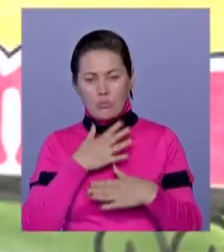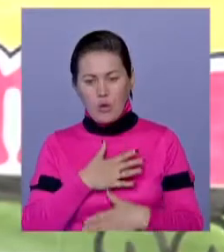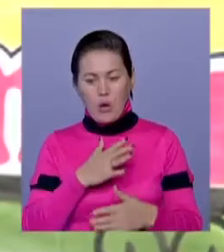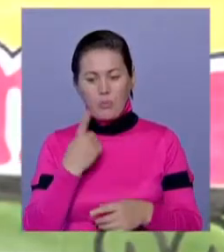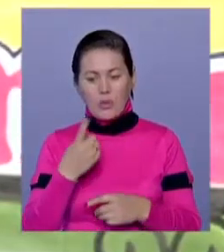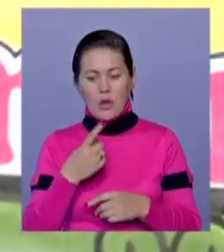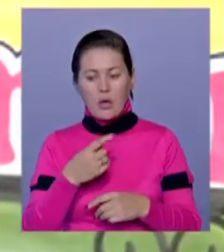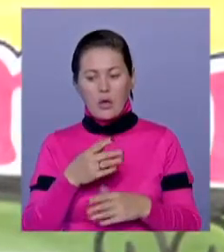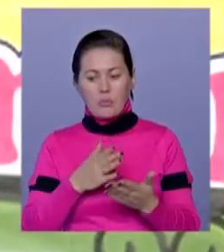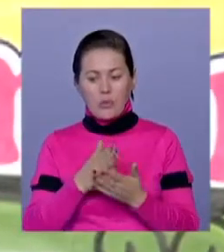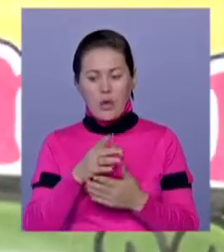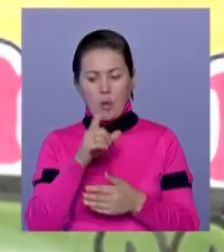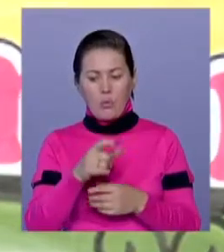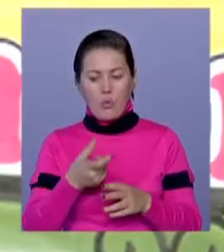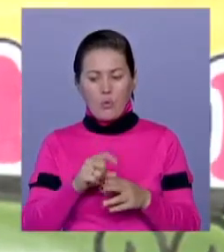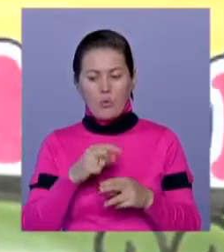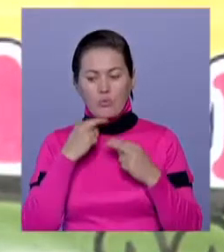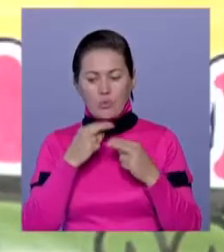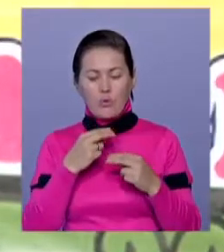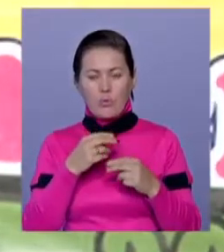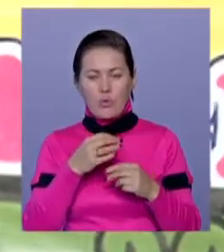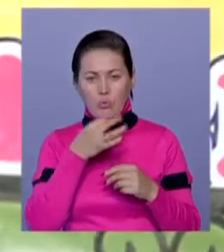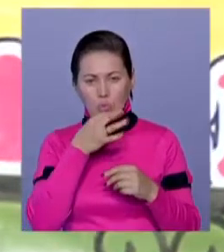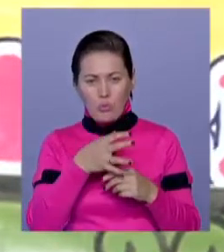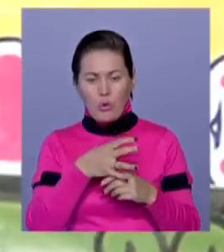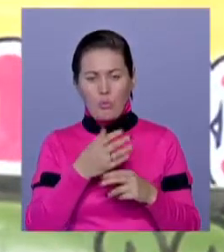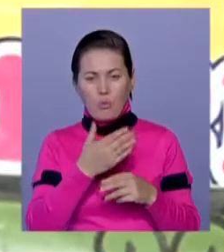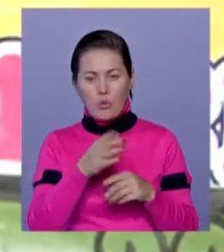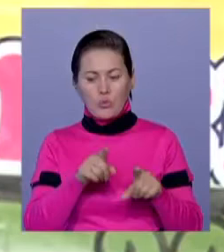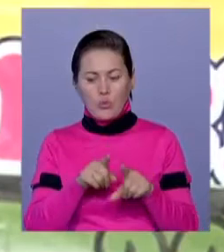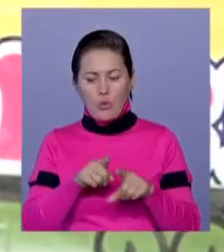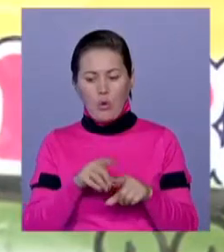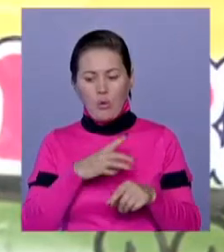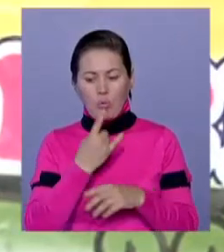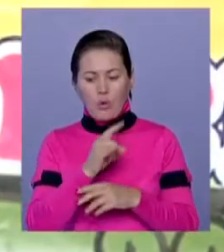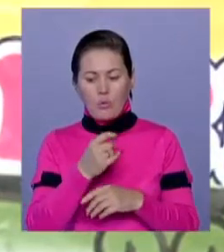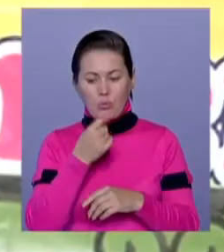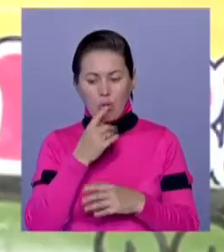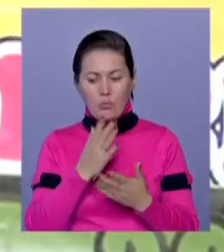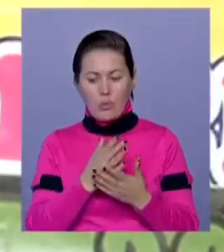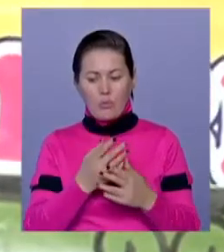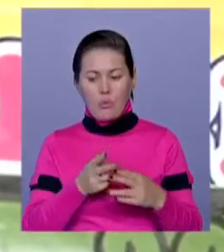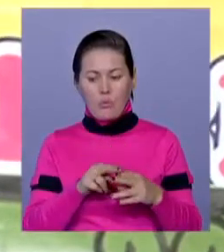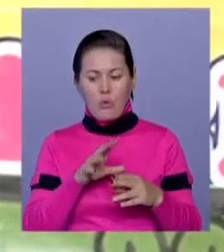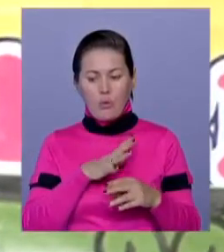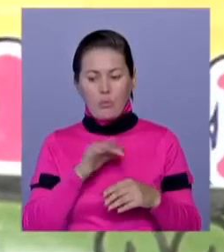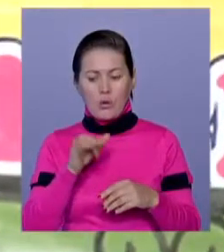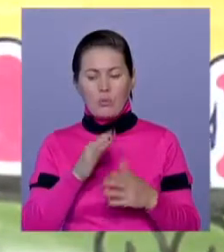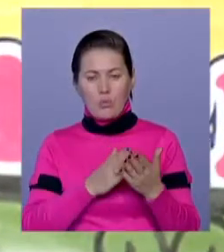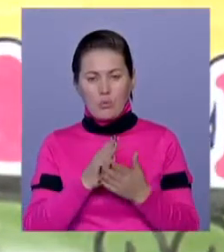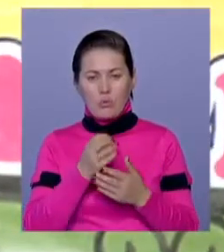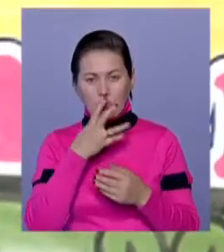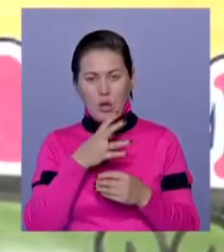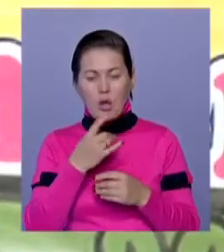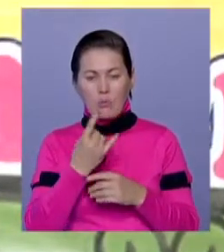осы жердің қызметкерлері қатты көңілімізден шығады. Өйткені олар жаңа балама ұнап жатыр ғой. Демек, қызметкерлері